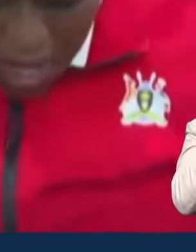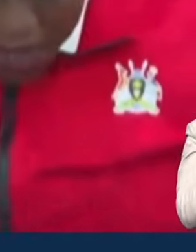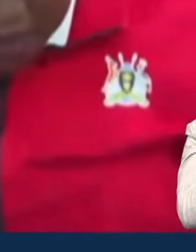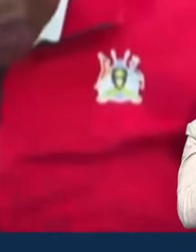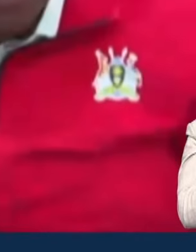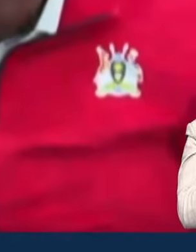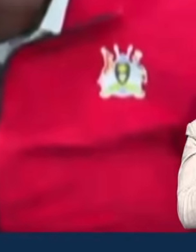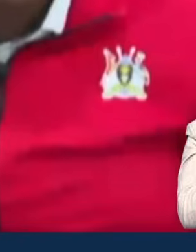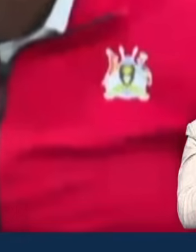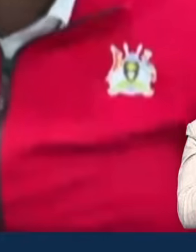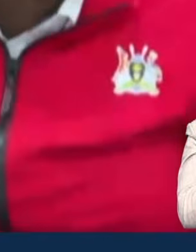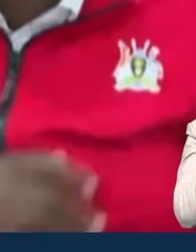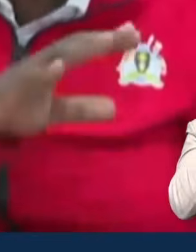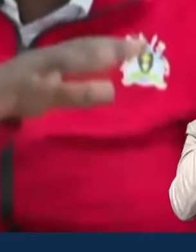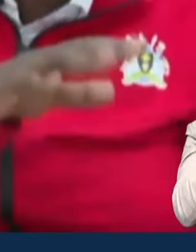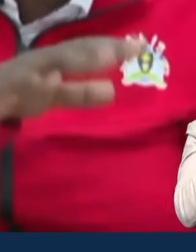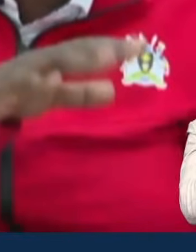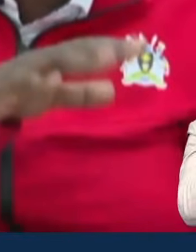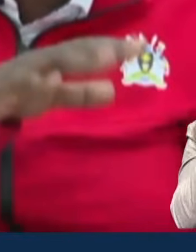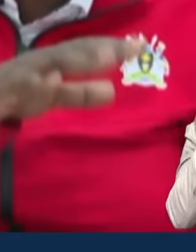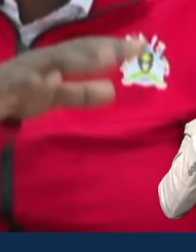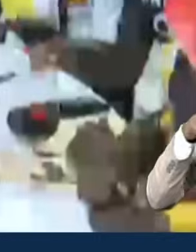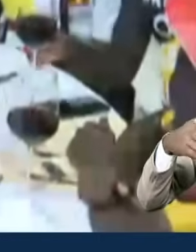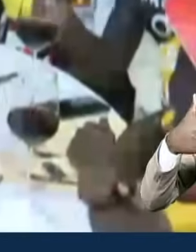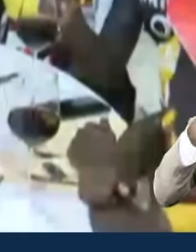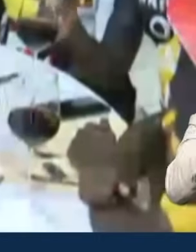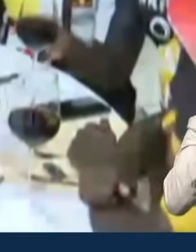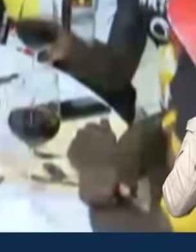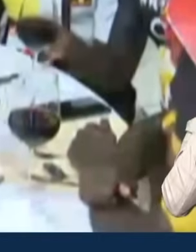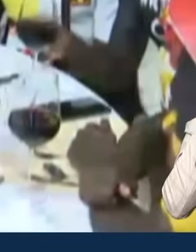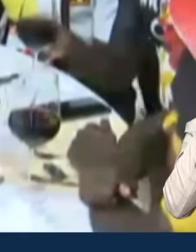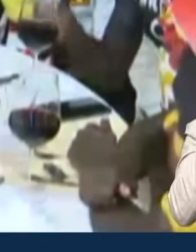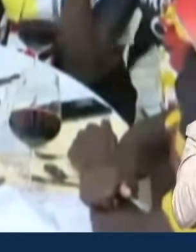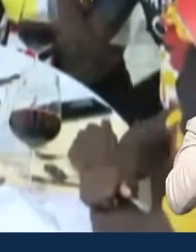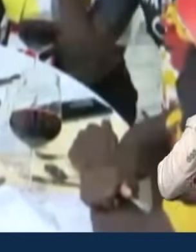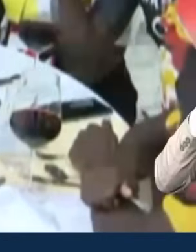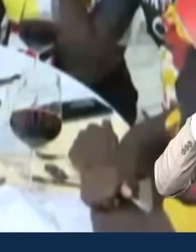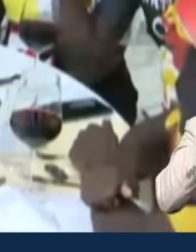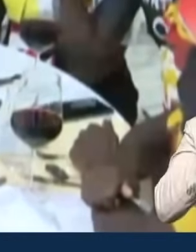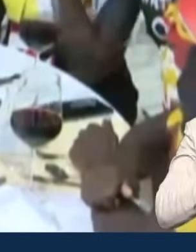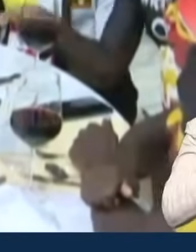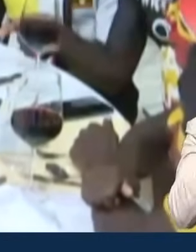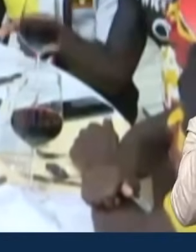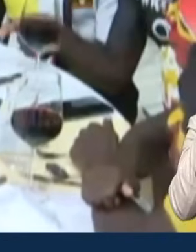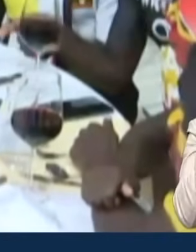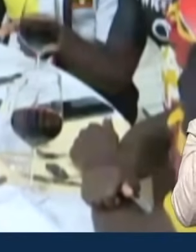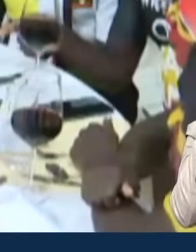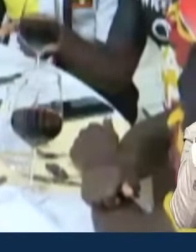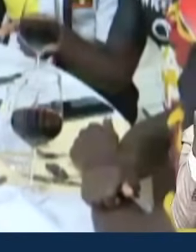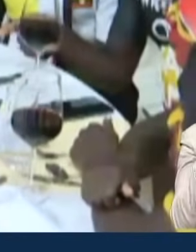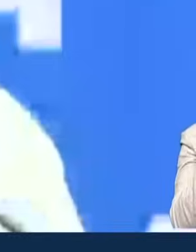cyane ugeranije n'abandi. Ndimo ndabona bashobora kuba bafite imidari ikabakaba